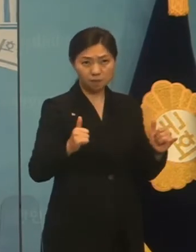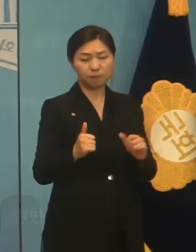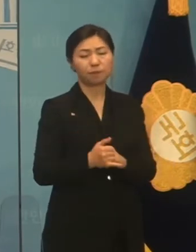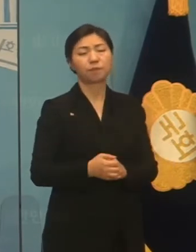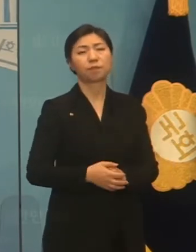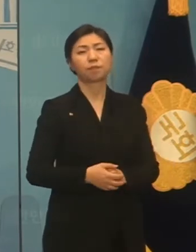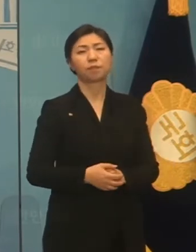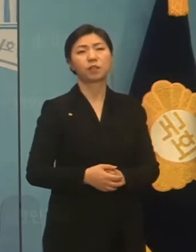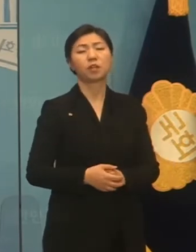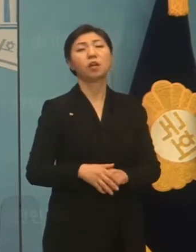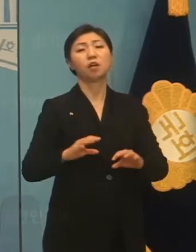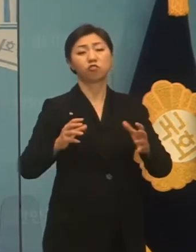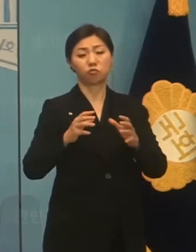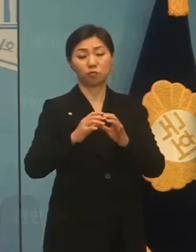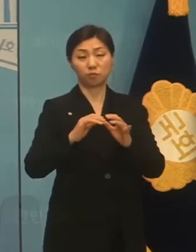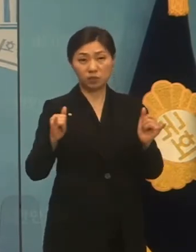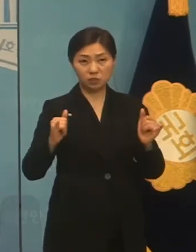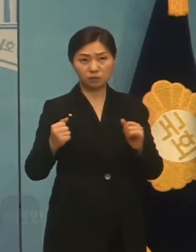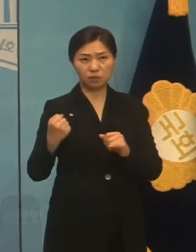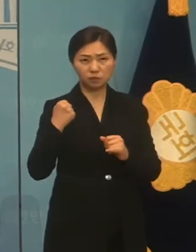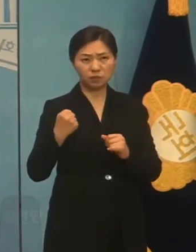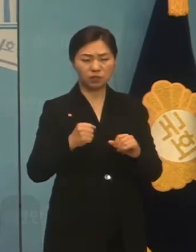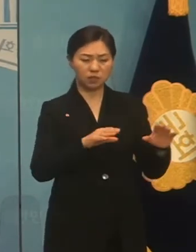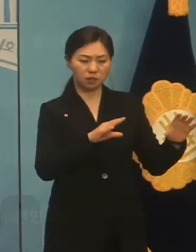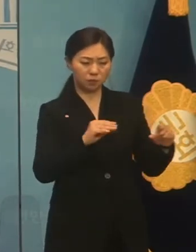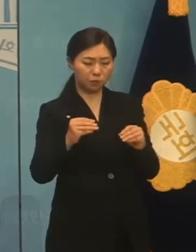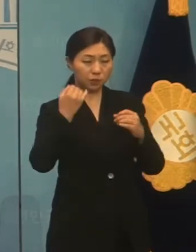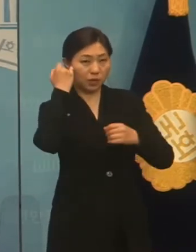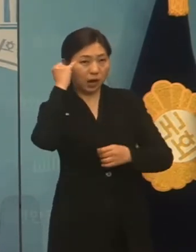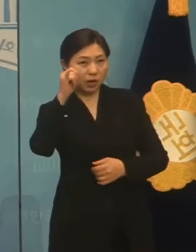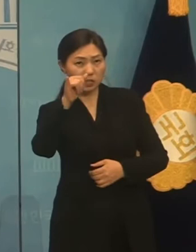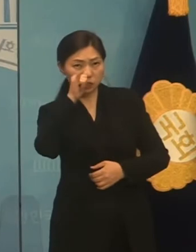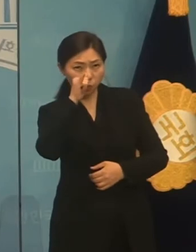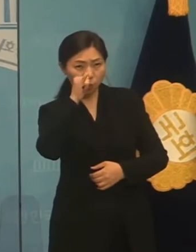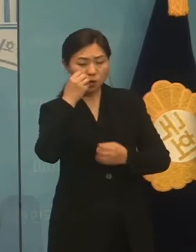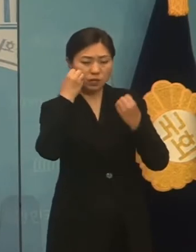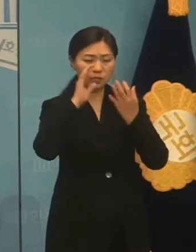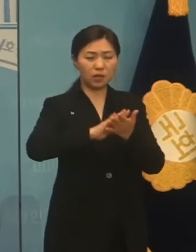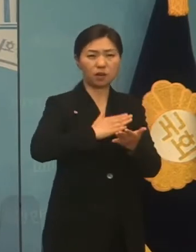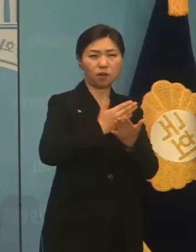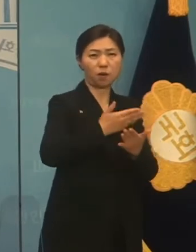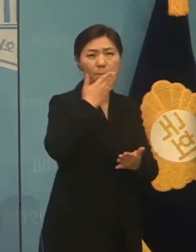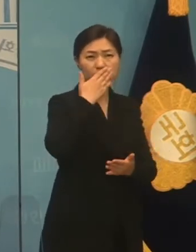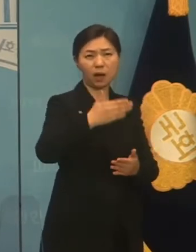유연하고 창의적이며 따뜻한 혁신가인 제가